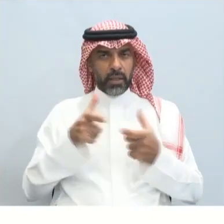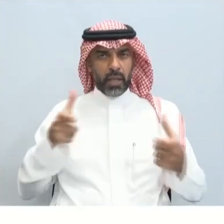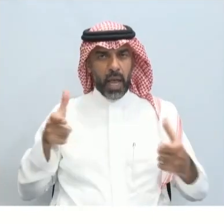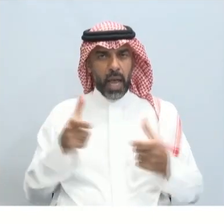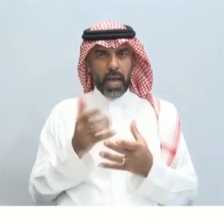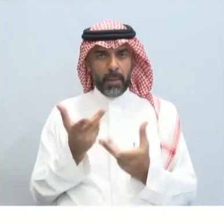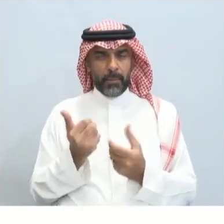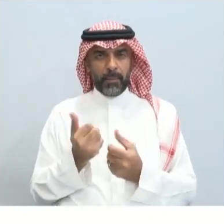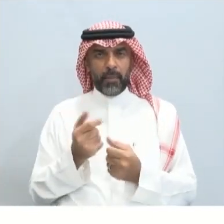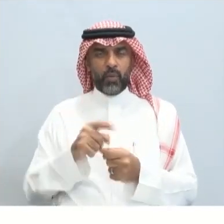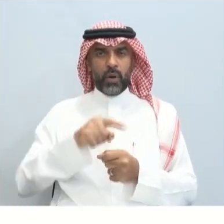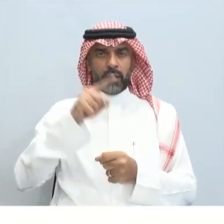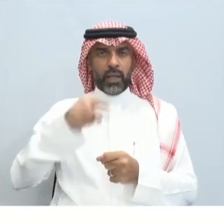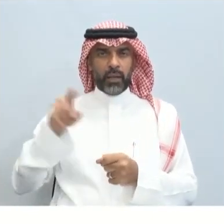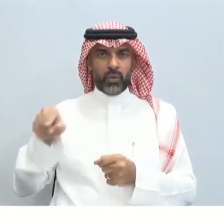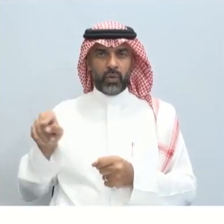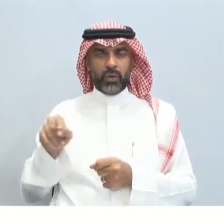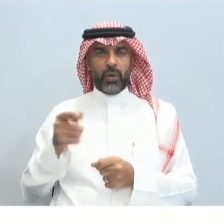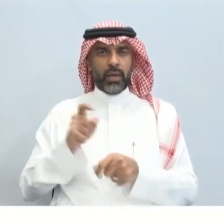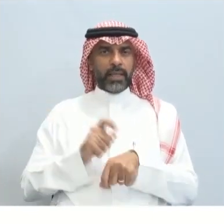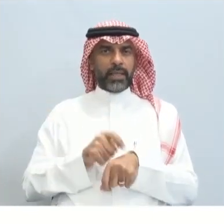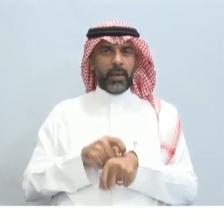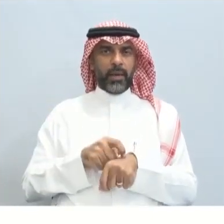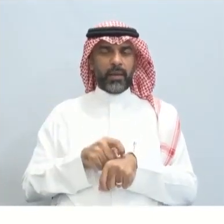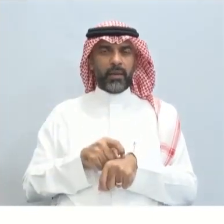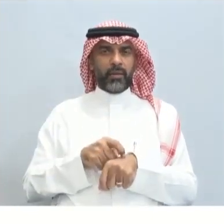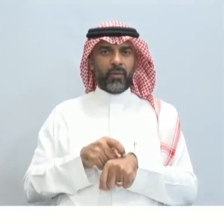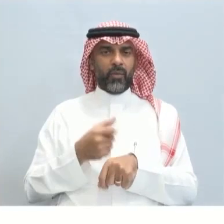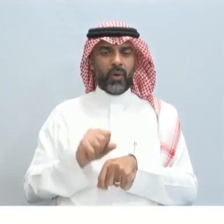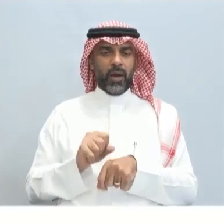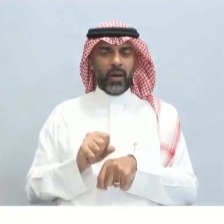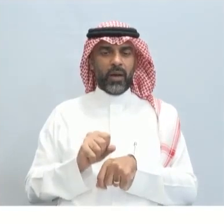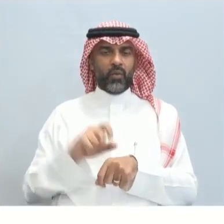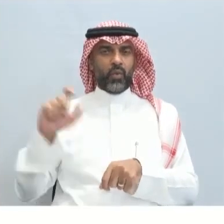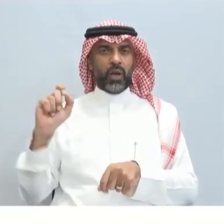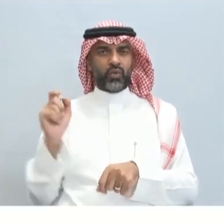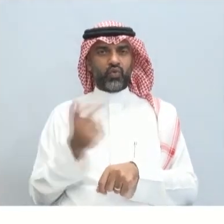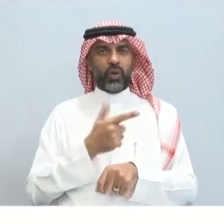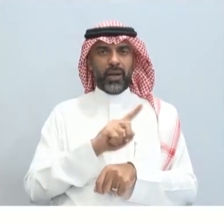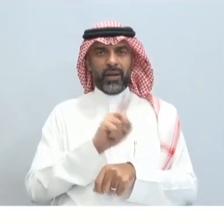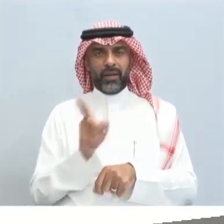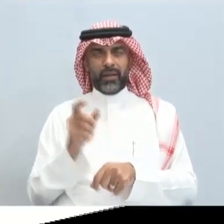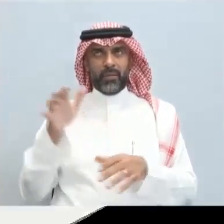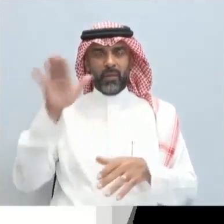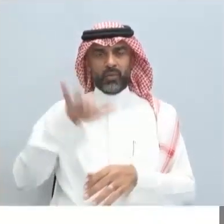الموجه التردد الزمن الدوري وسرعه